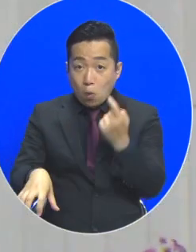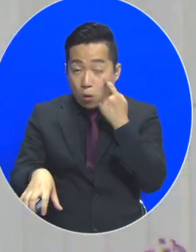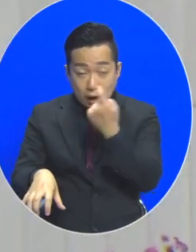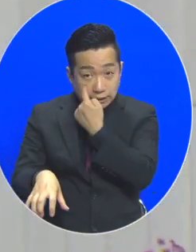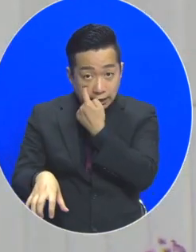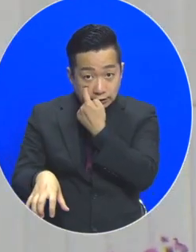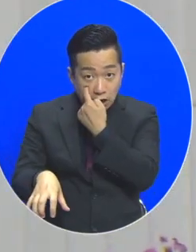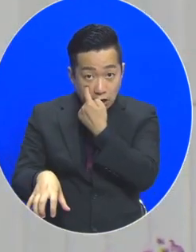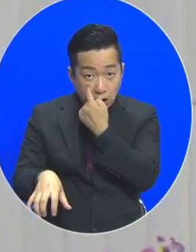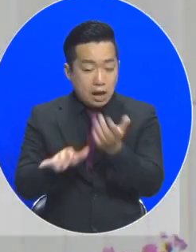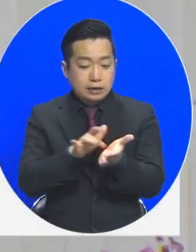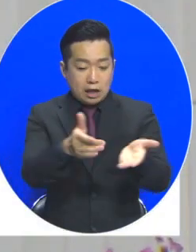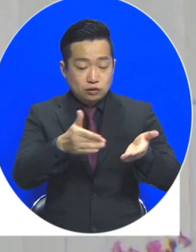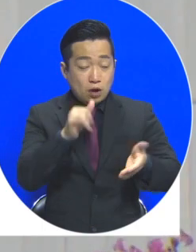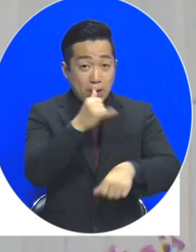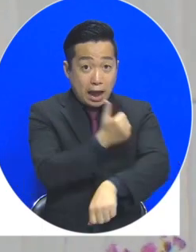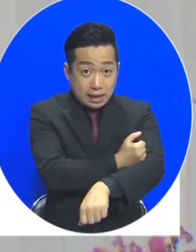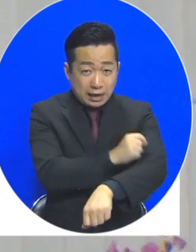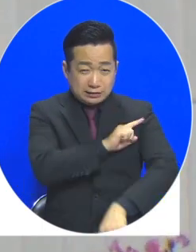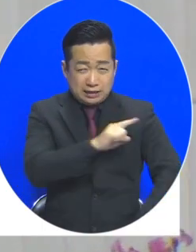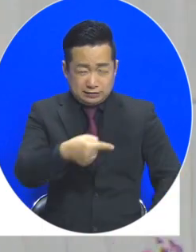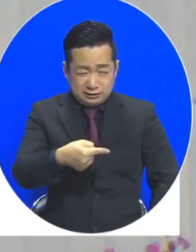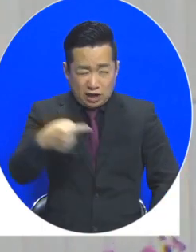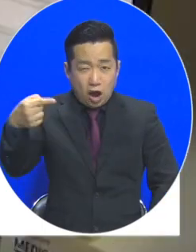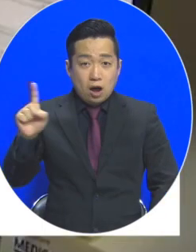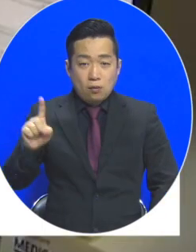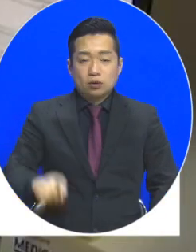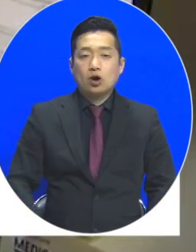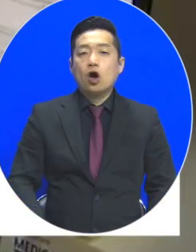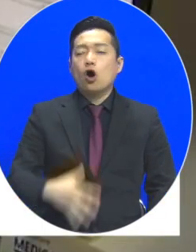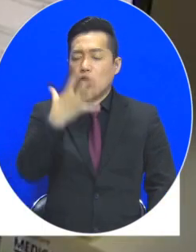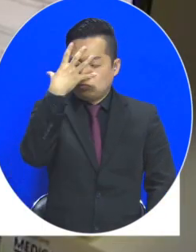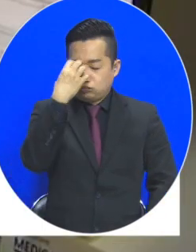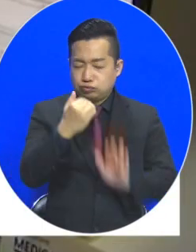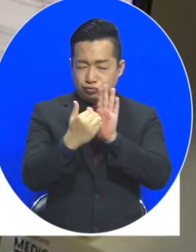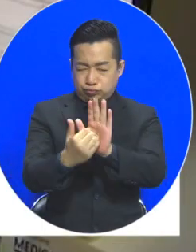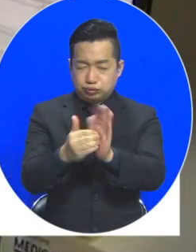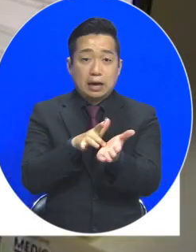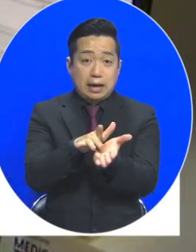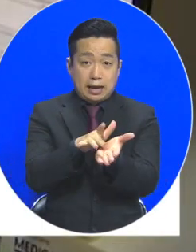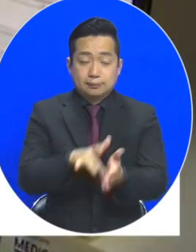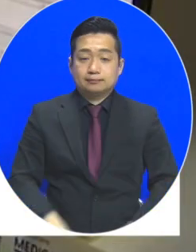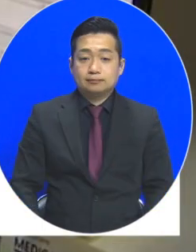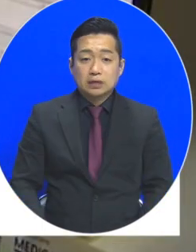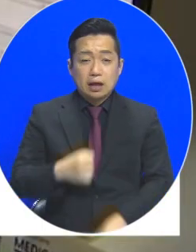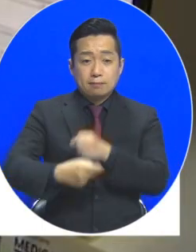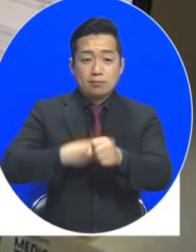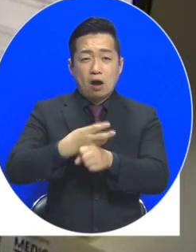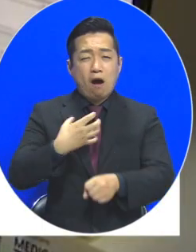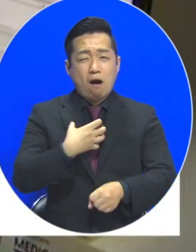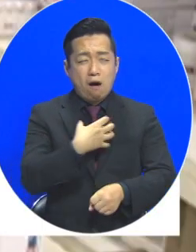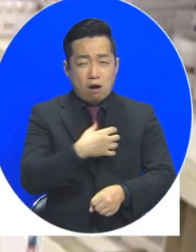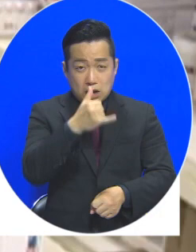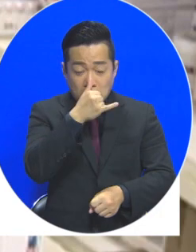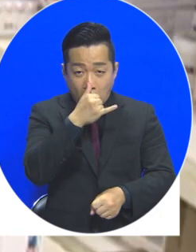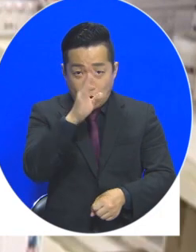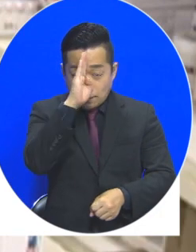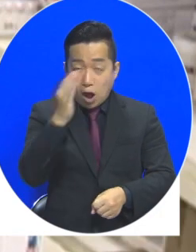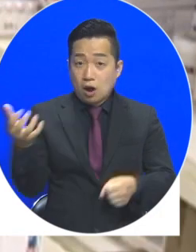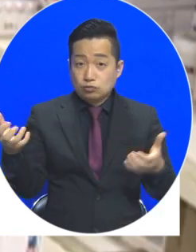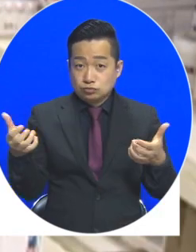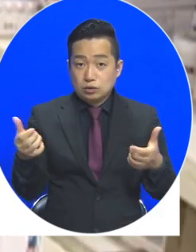많은 의료용 마약류는 항불안제였습니다. 단몇 년간 오남용 우려가 제기됐던